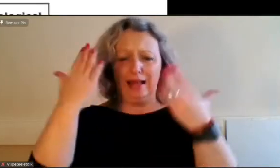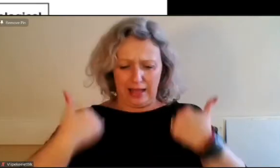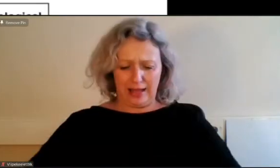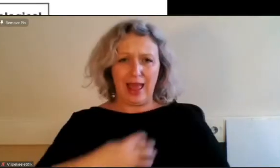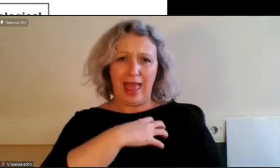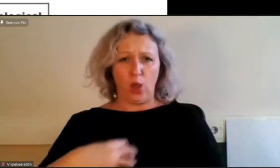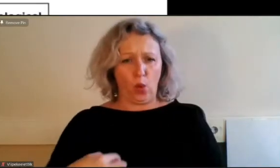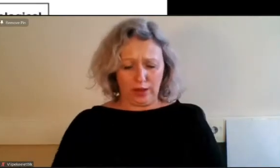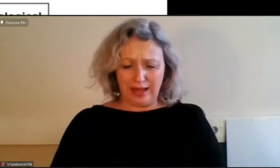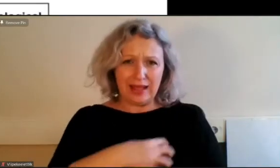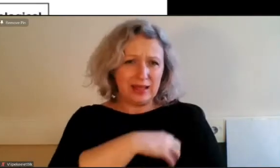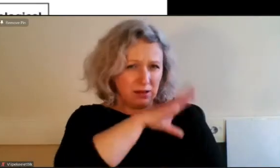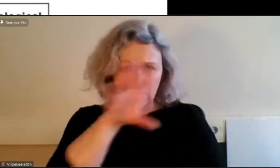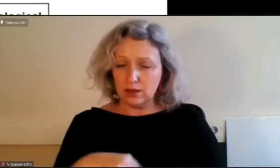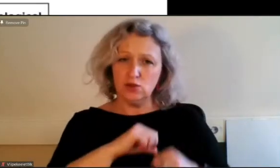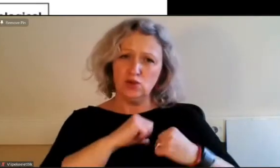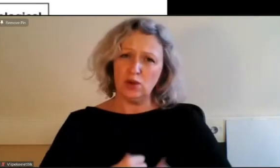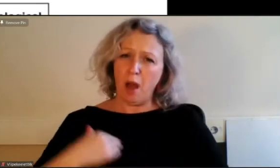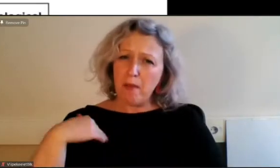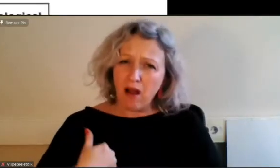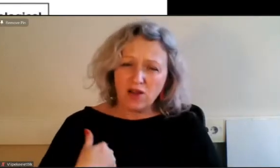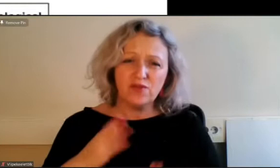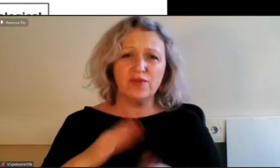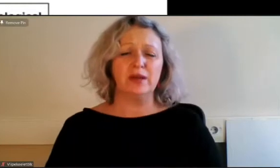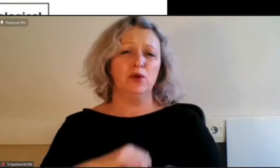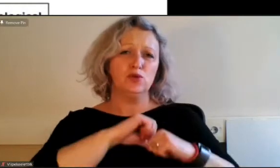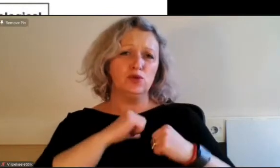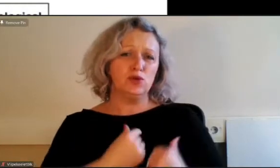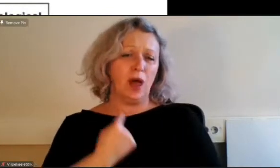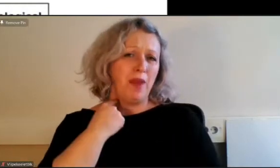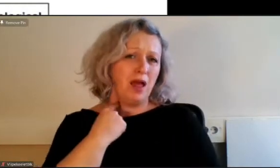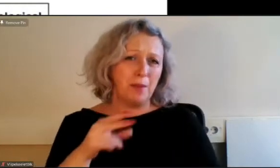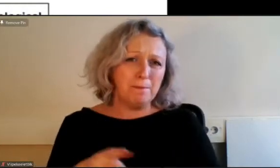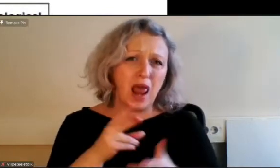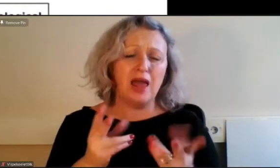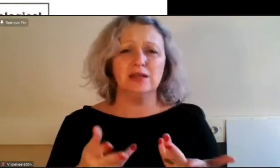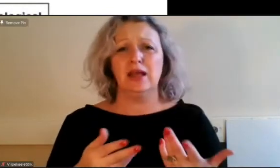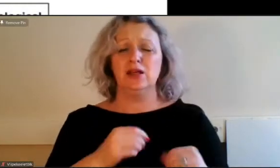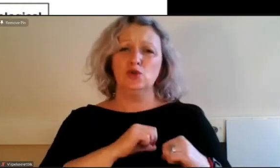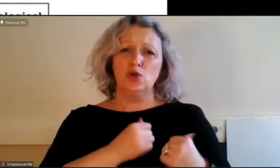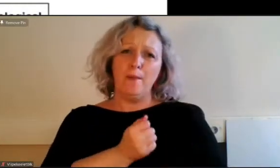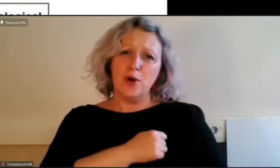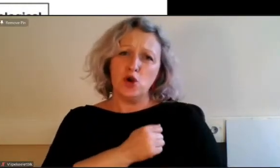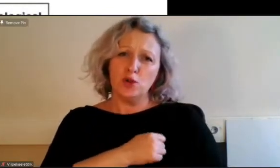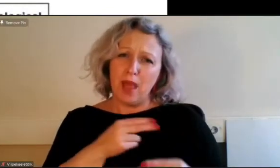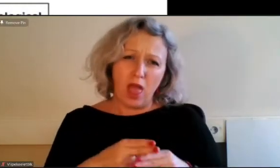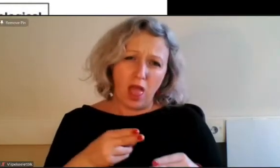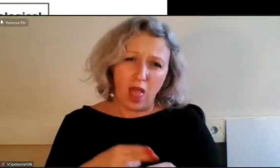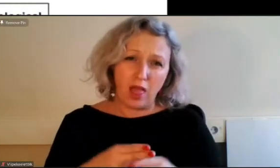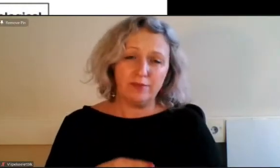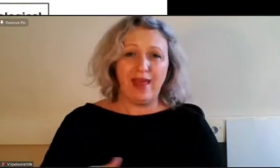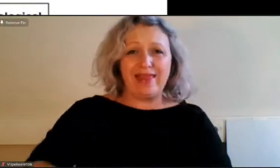Ja siin lihtsalt üks ülevaatlik pilt sellest, et tõesti see haigus võib rünnata kõiki elundeid meie kehas,